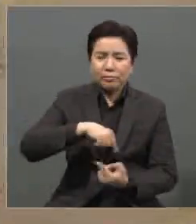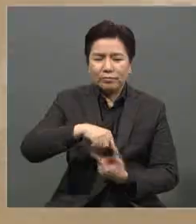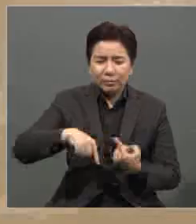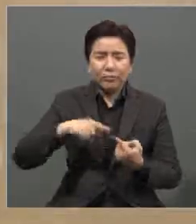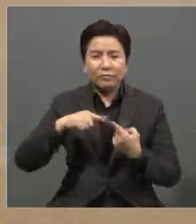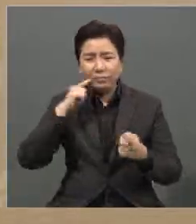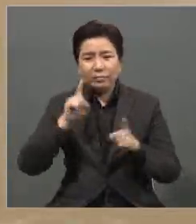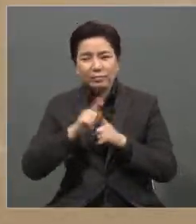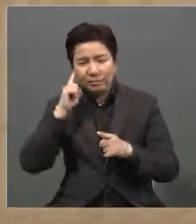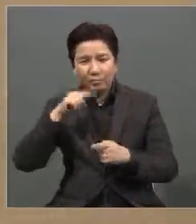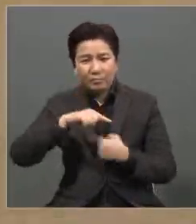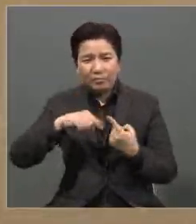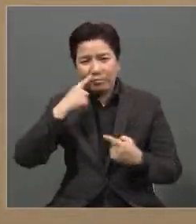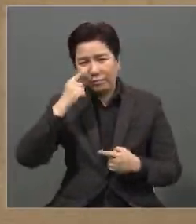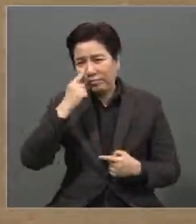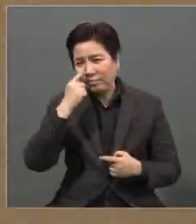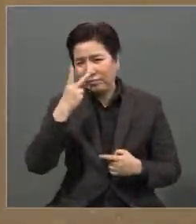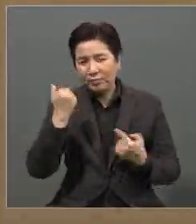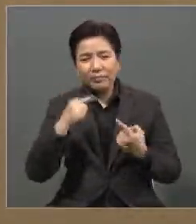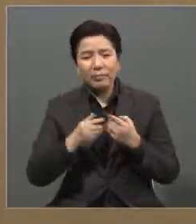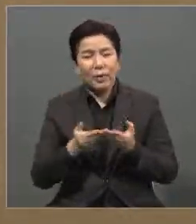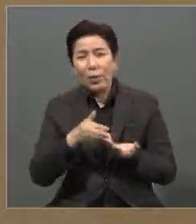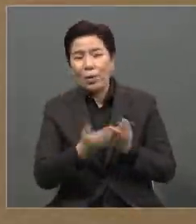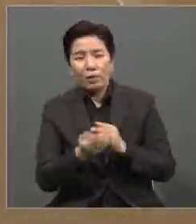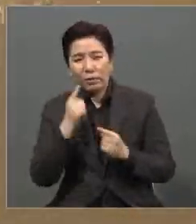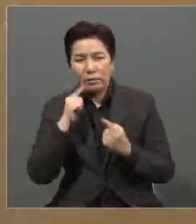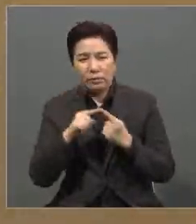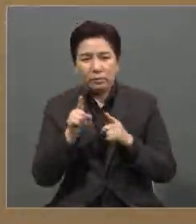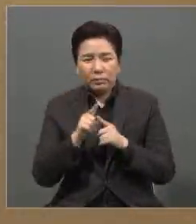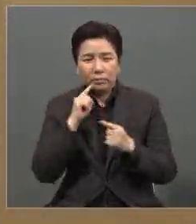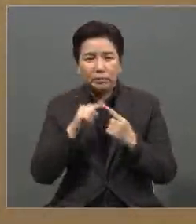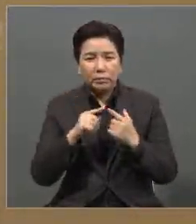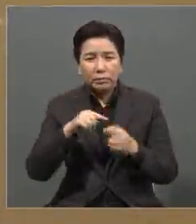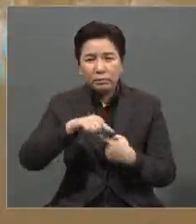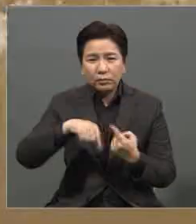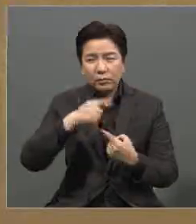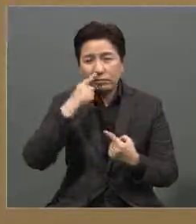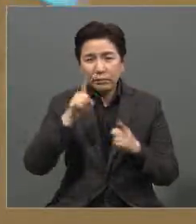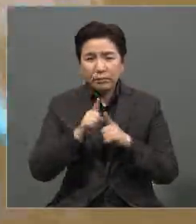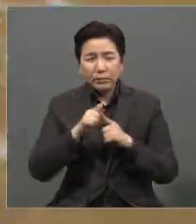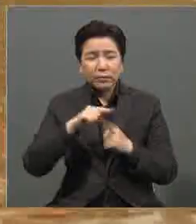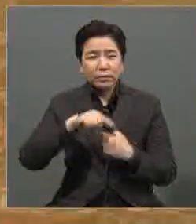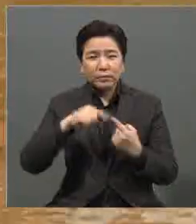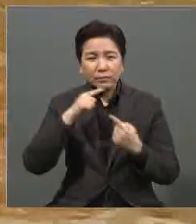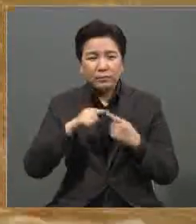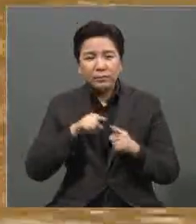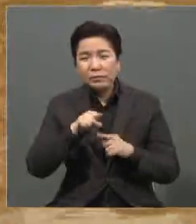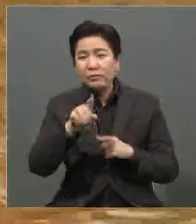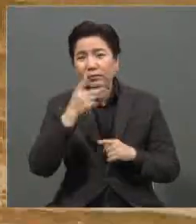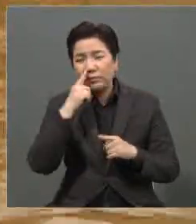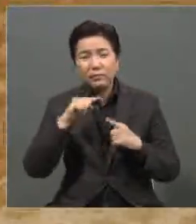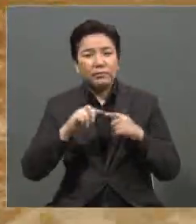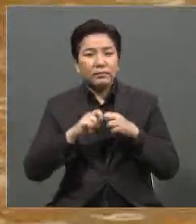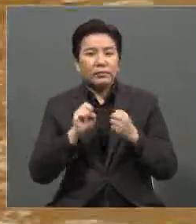างนั้นไม่รู้ทิศทางไปหลายรอบกันเลยทีเดียวแต่ว่าเรือก็ไม่ล่มนะคะบางคนเนี่ยเรือเป็นไม่ล่มแต่ว่าหมุนอยู่เห็นไหมหมุนอยู่ไม่ไปข้างหน้าหรอกค่ะหมุนอยู่อย่างเ